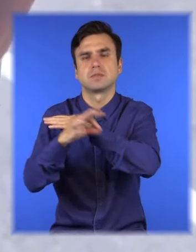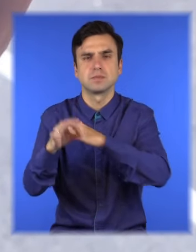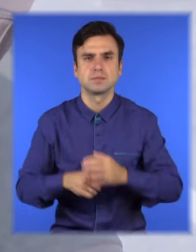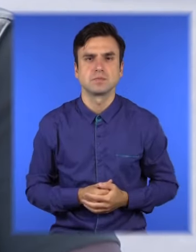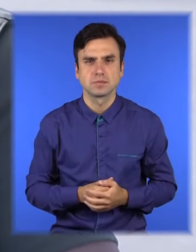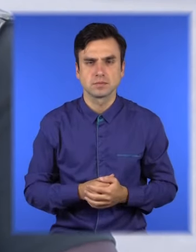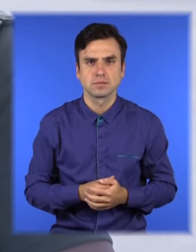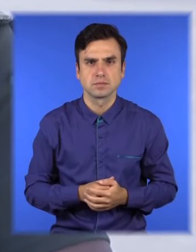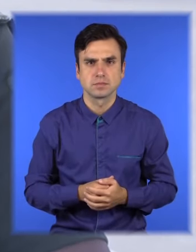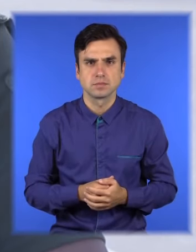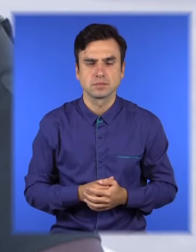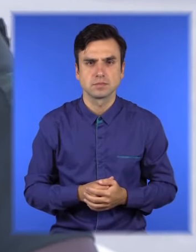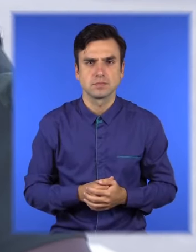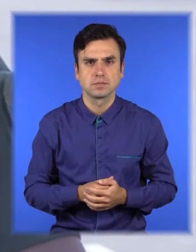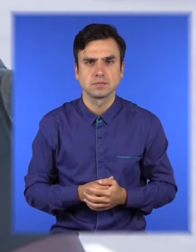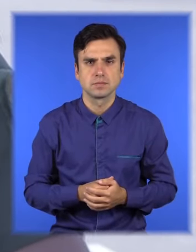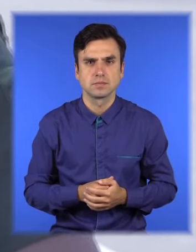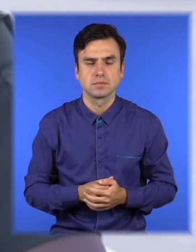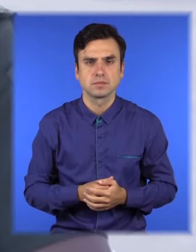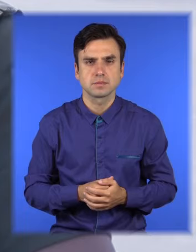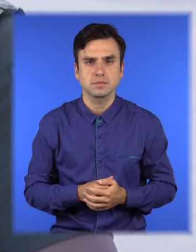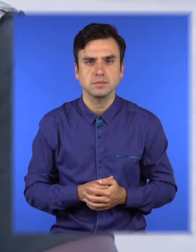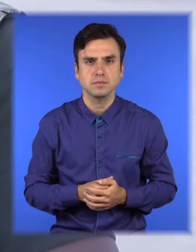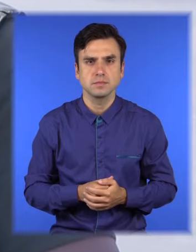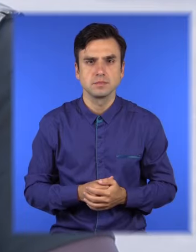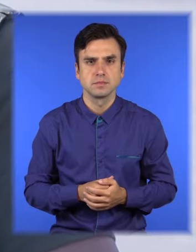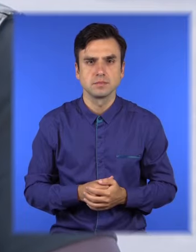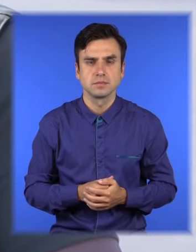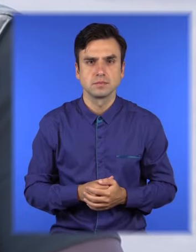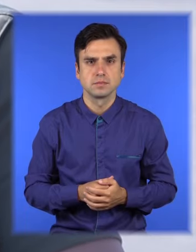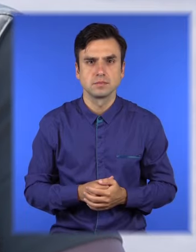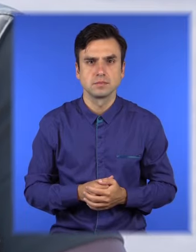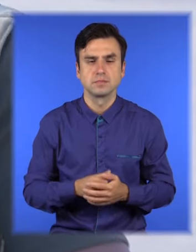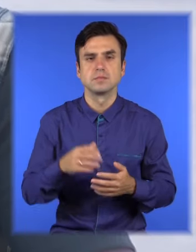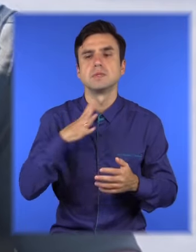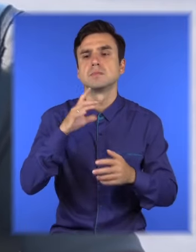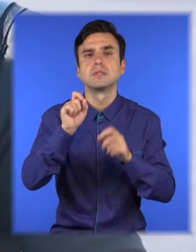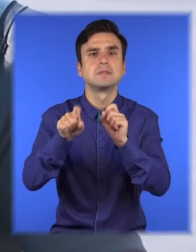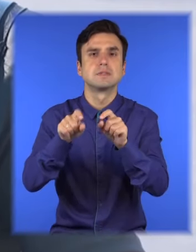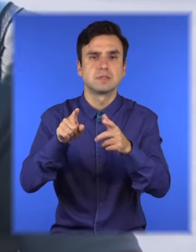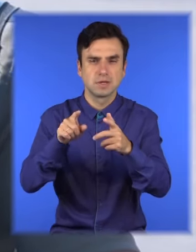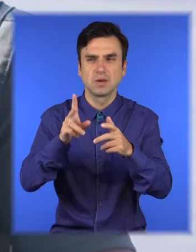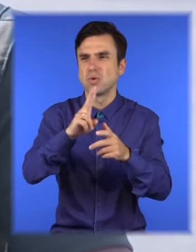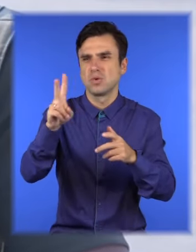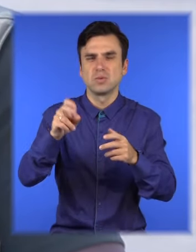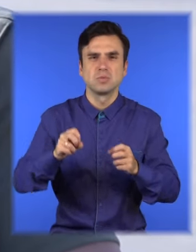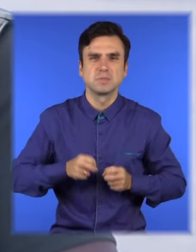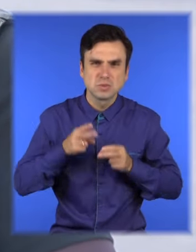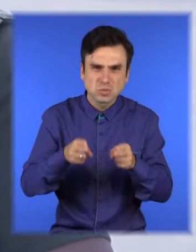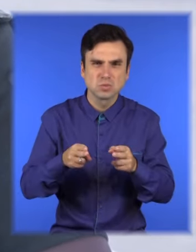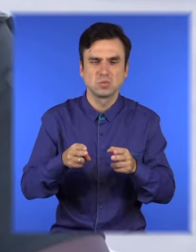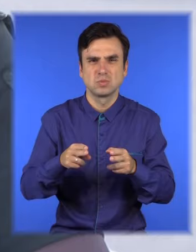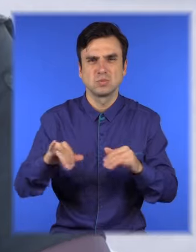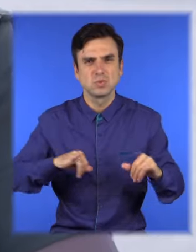в зоні проведення операції об'єднаних сил. Із завданнями недопущення проникнення